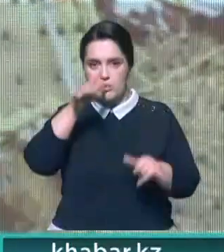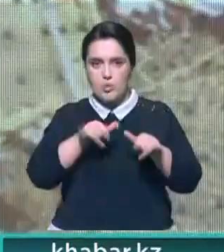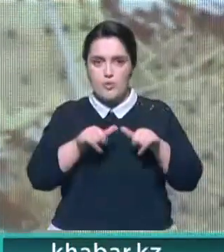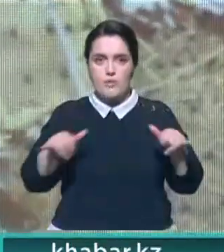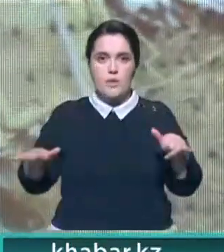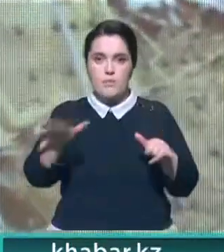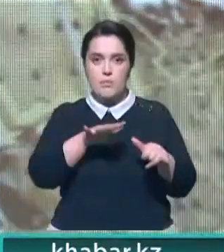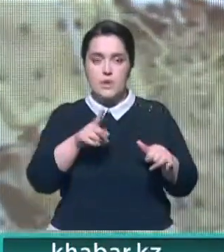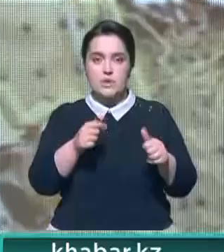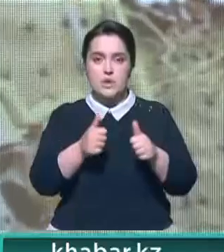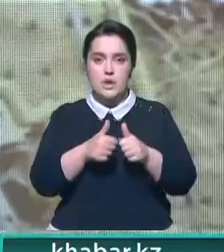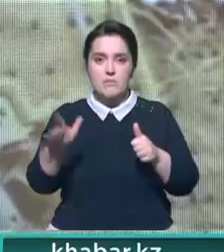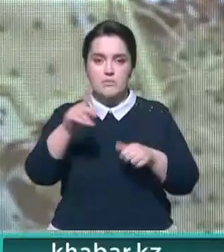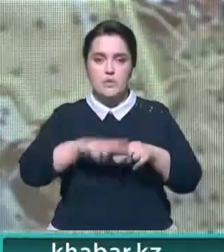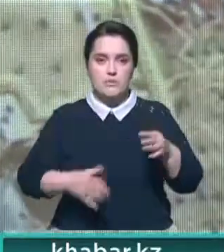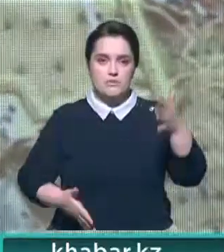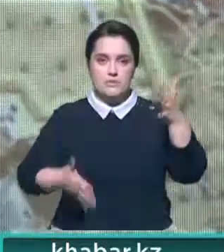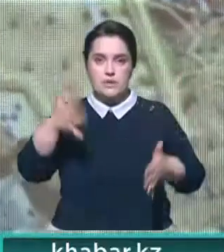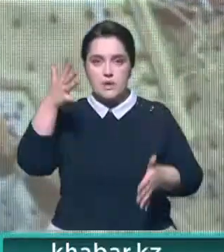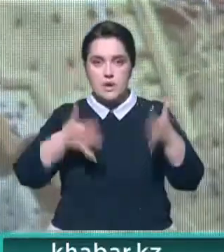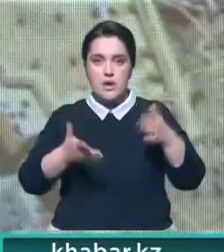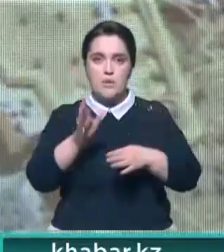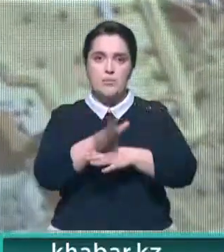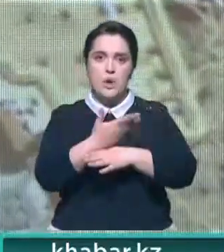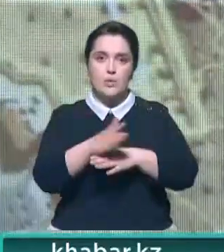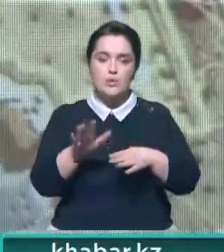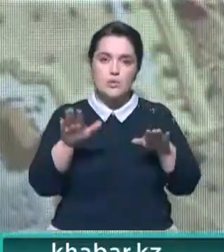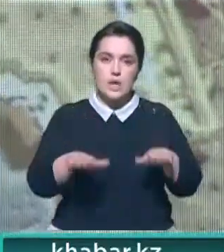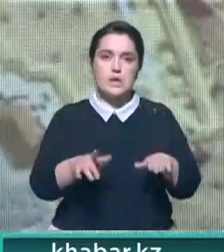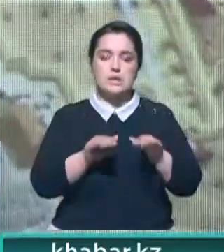за счет прилегающей территории, тротуаров, прогулочных зон и детских площадок.